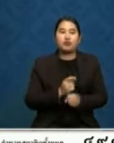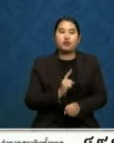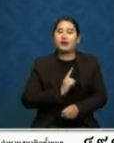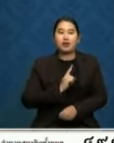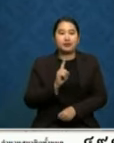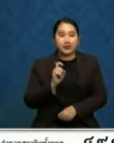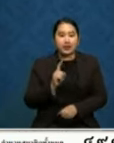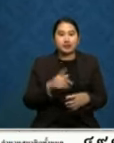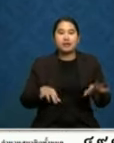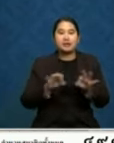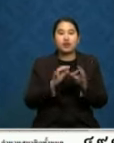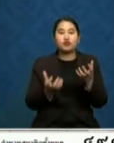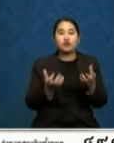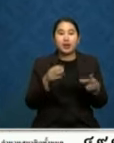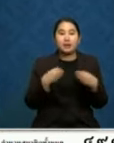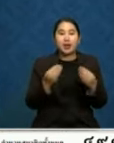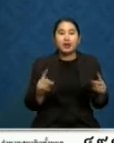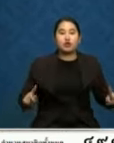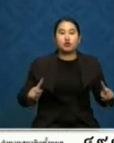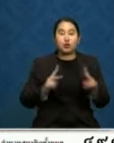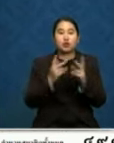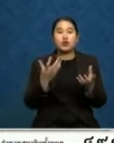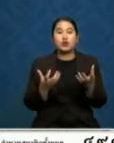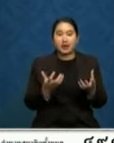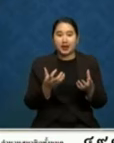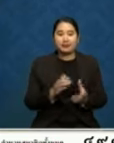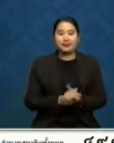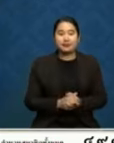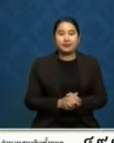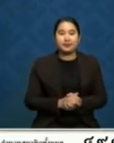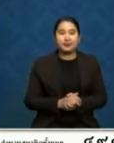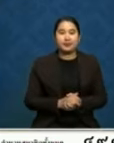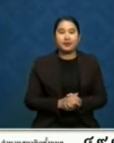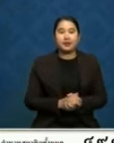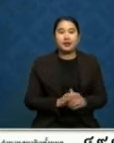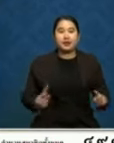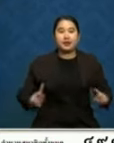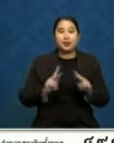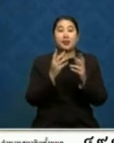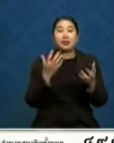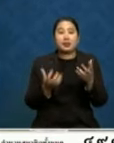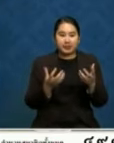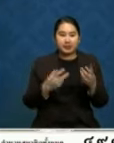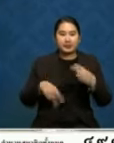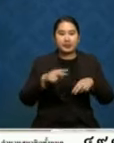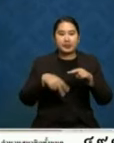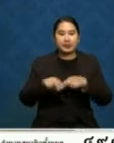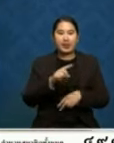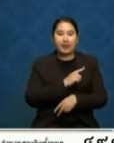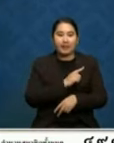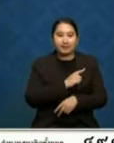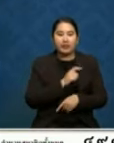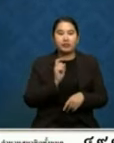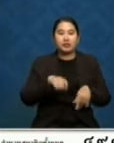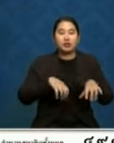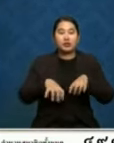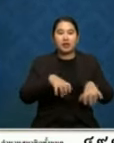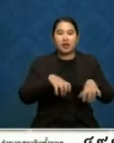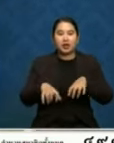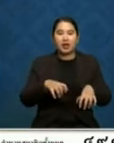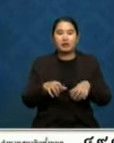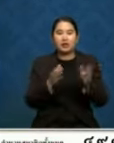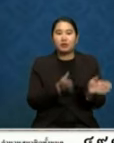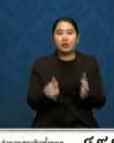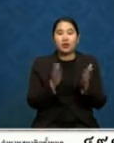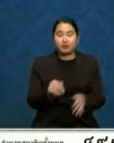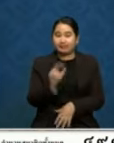ได้ก็ต้องให้ความยุติธรรมกับกระทรวงยุติธรรมด้วยแต่ในขณะเดียวกันกระทรวงยุติธรรมก็ไม่พ้นความรับผิดชอบว่าต้องบริหารกระบวนการยุติธรรมนั้น